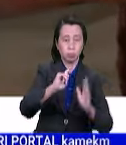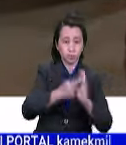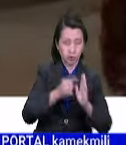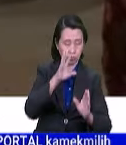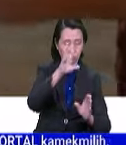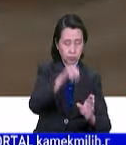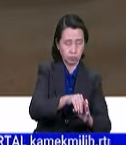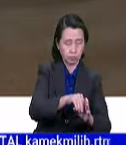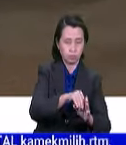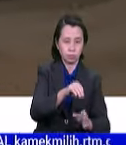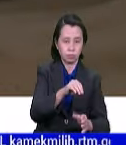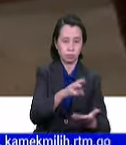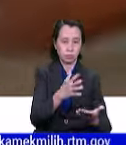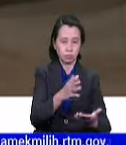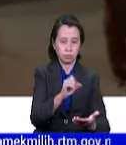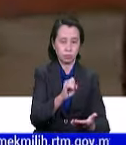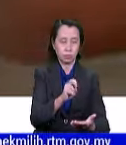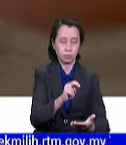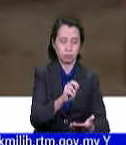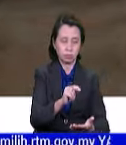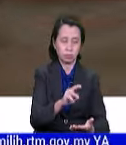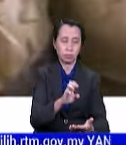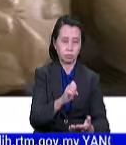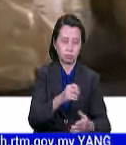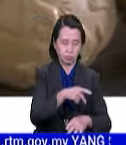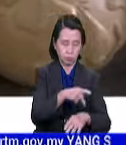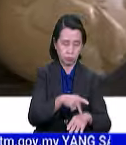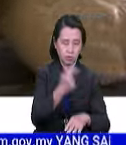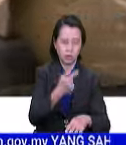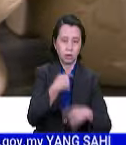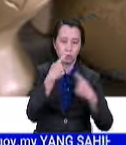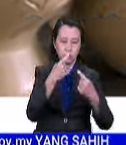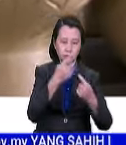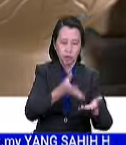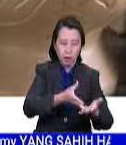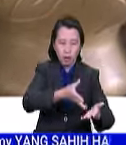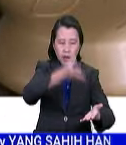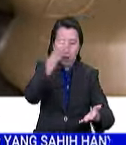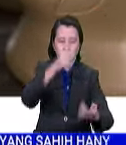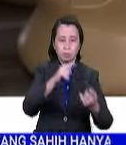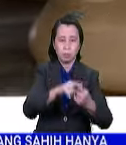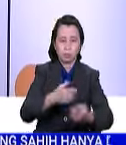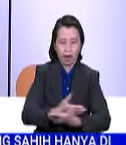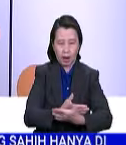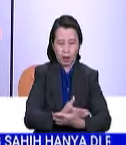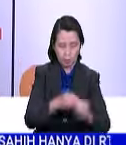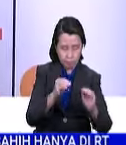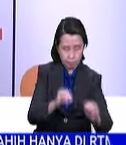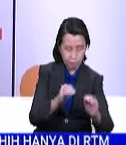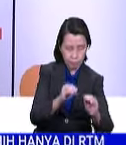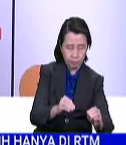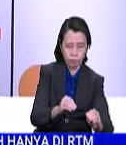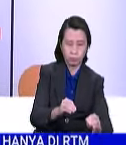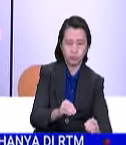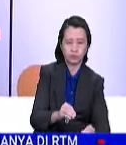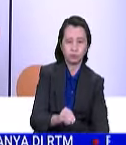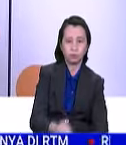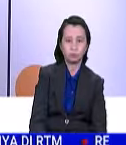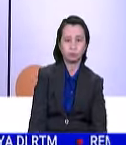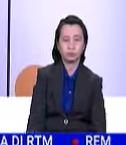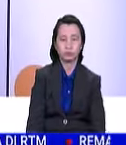dengan seni menguli labu Pulau Tiga berjaya mewariskan seni ini kepada anaknya, Nur Syima Abdul